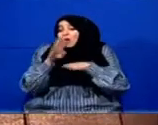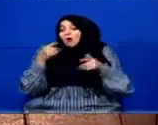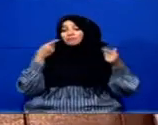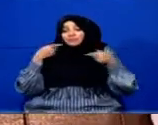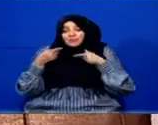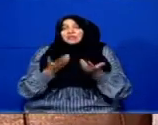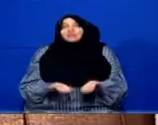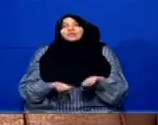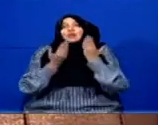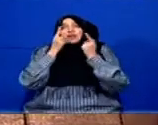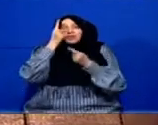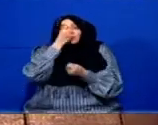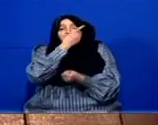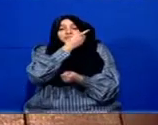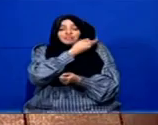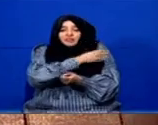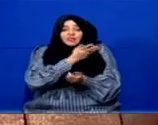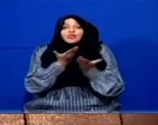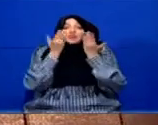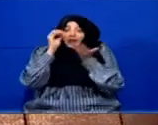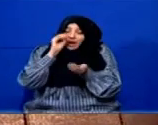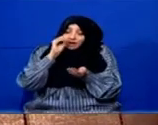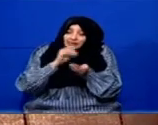ان شاء الله والصدق عليهم